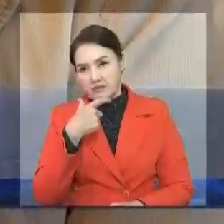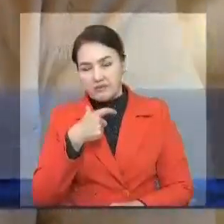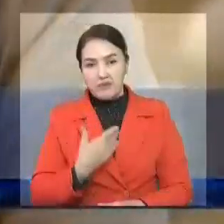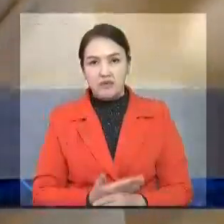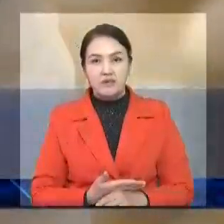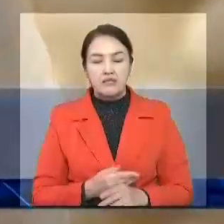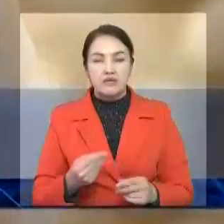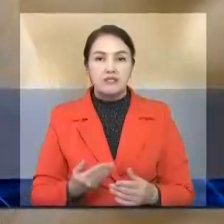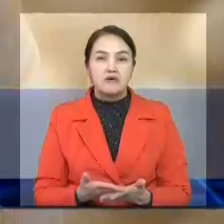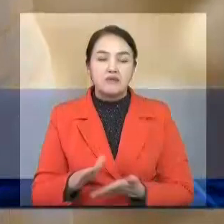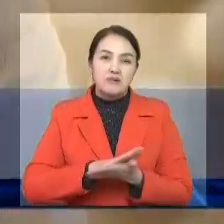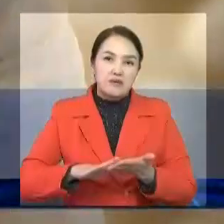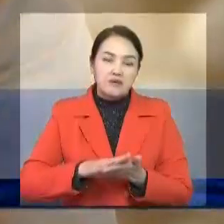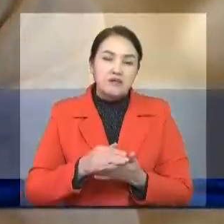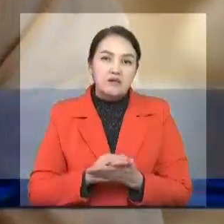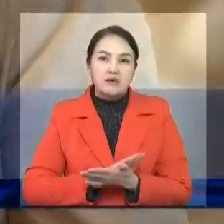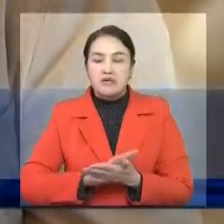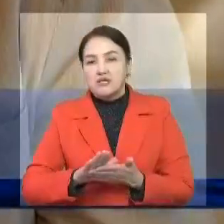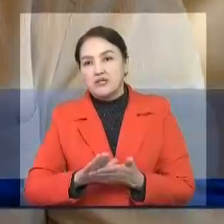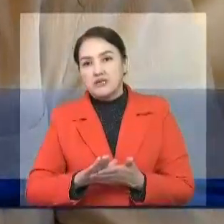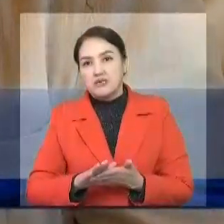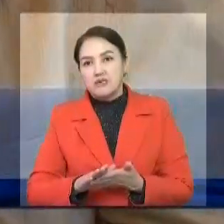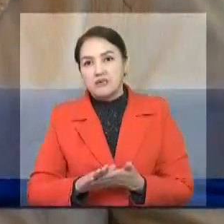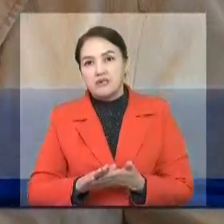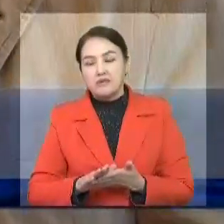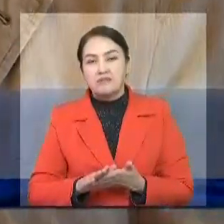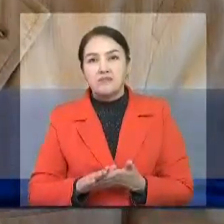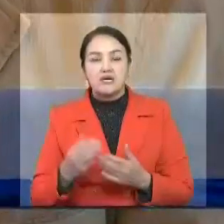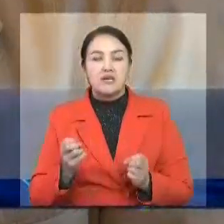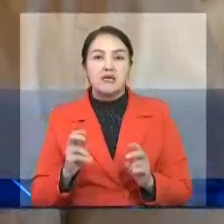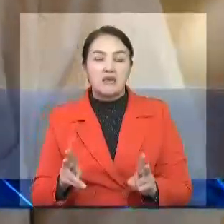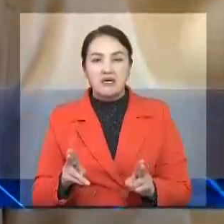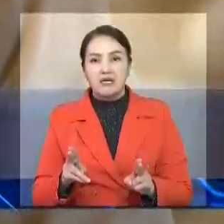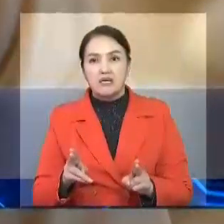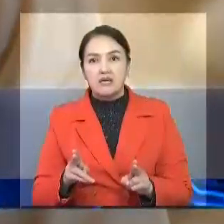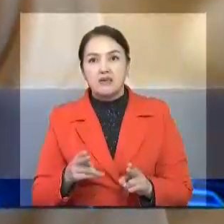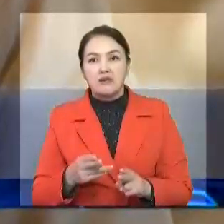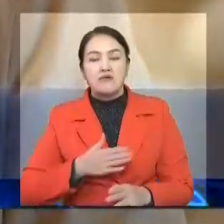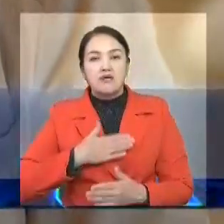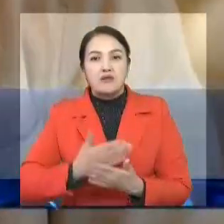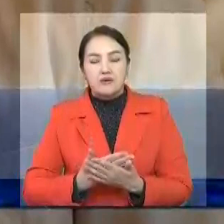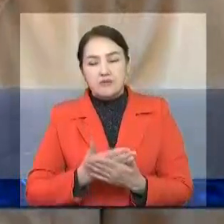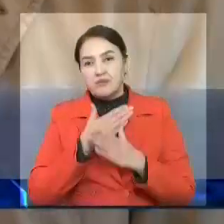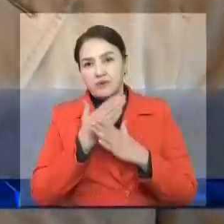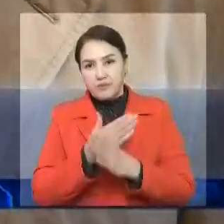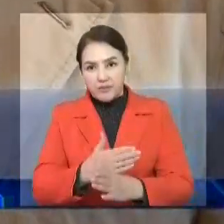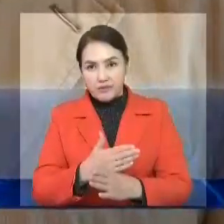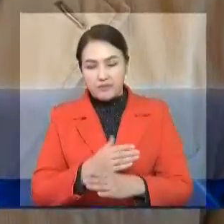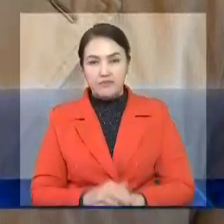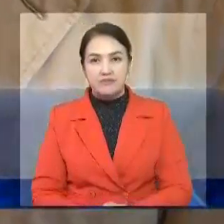ничего такого. Только чисто, как сказать, чисто, как оно, именно волонтерская